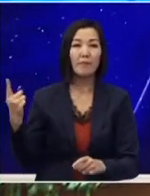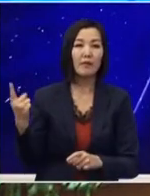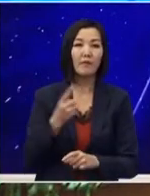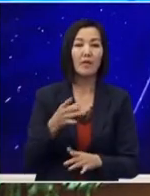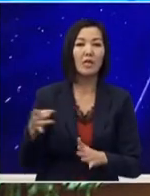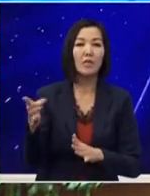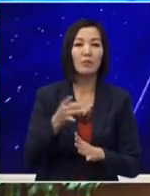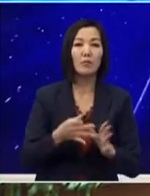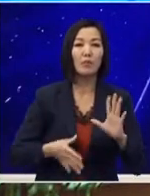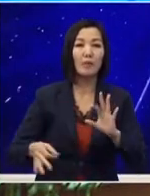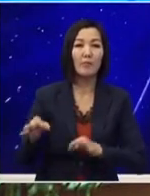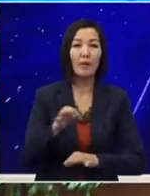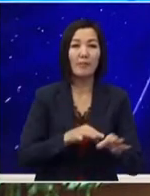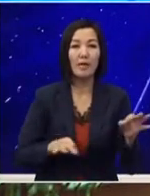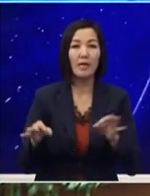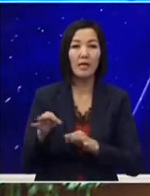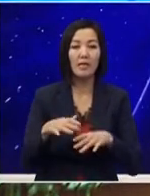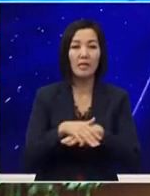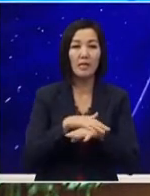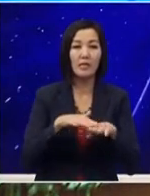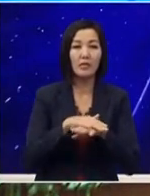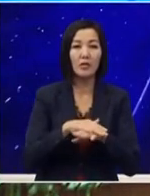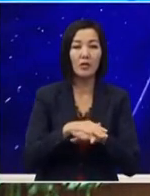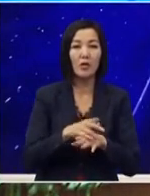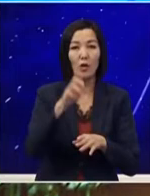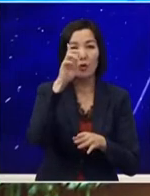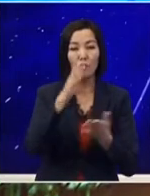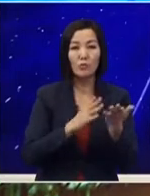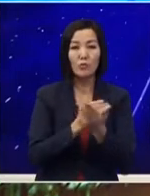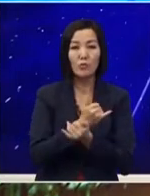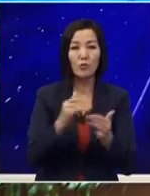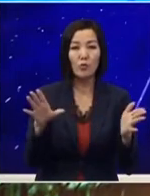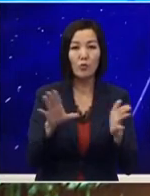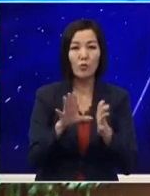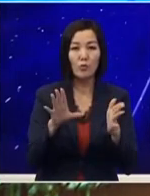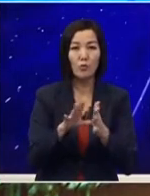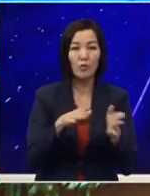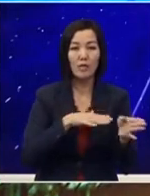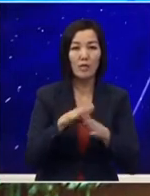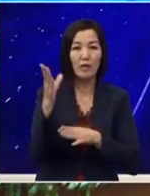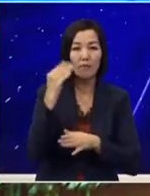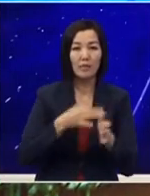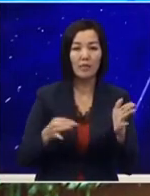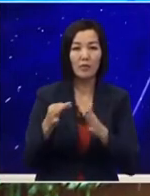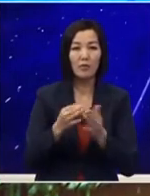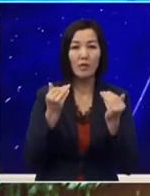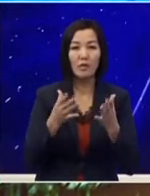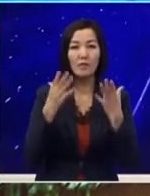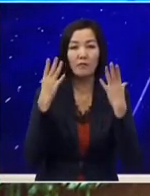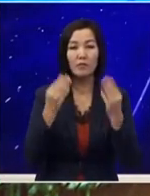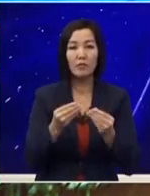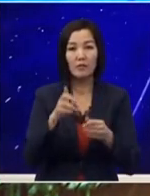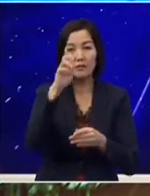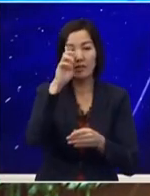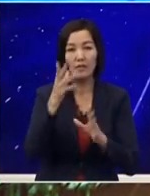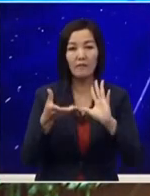Первый в республике проект по обучению населения получению госуслуг в электронном формате реализуется в Алматинской области.